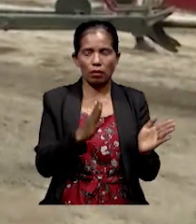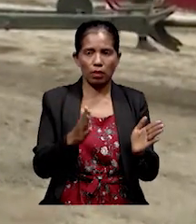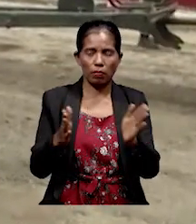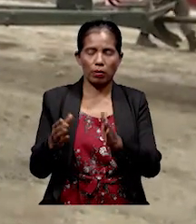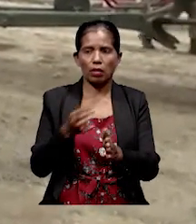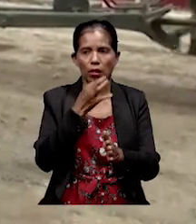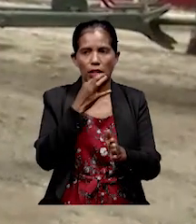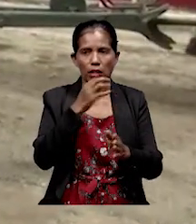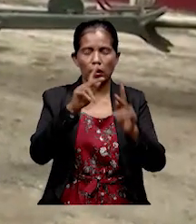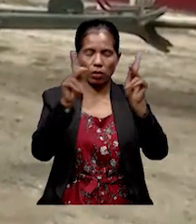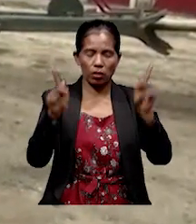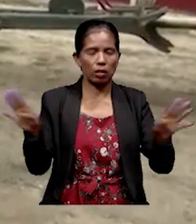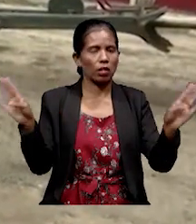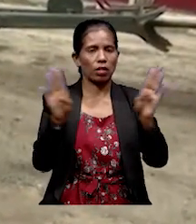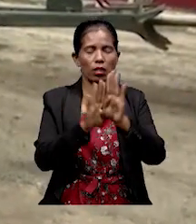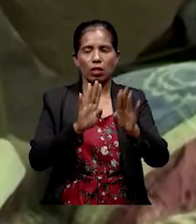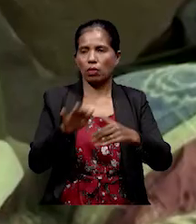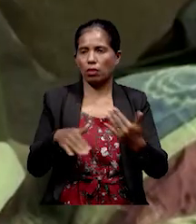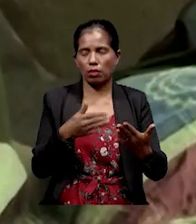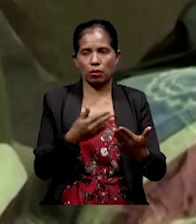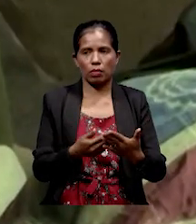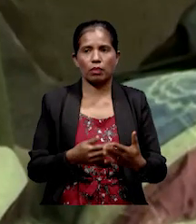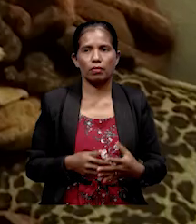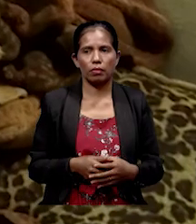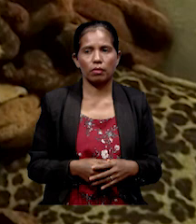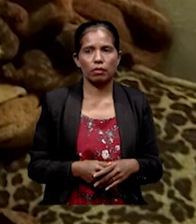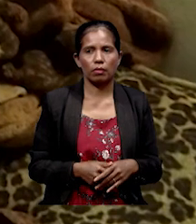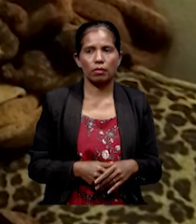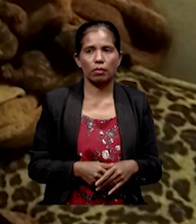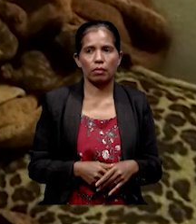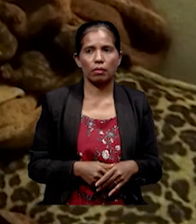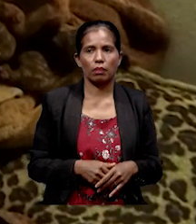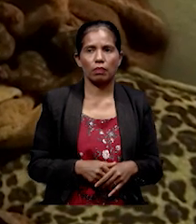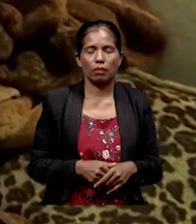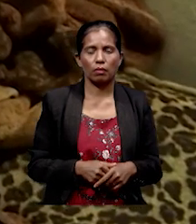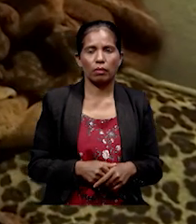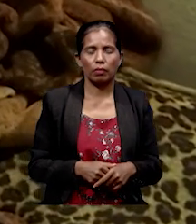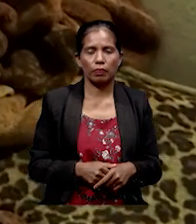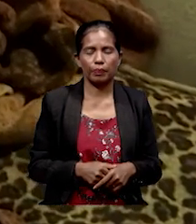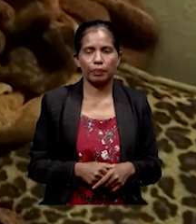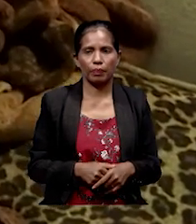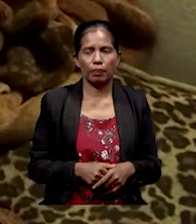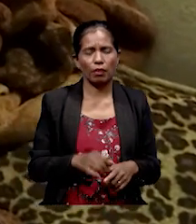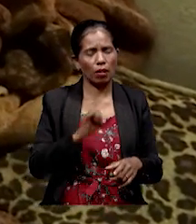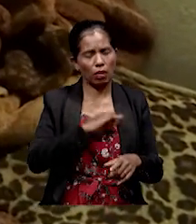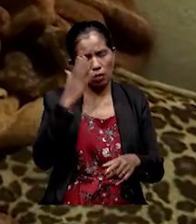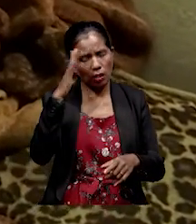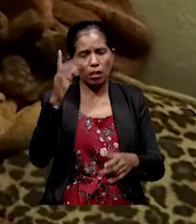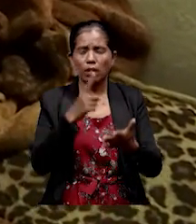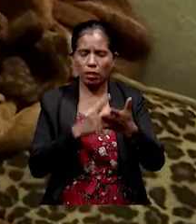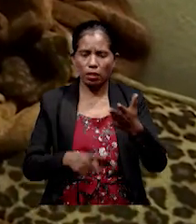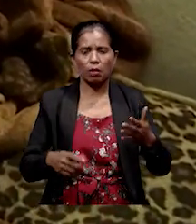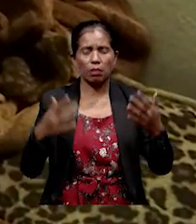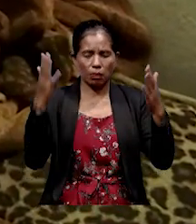sira tak hotu. Magazine zakritie. Sin s mamas babushkai volnovai. Aula hatene, saida makse